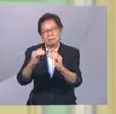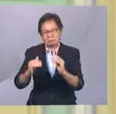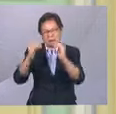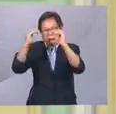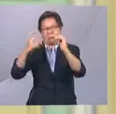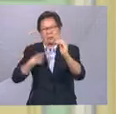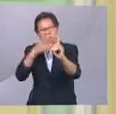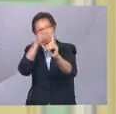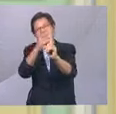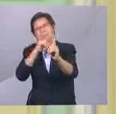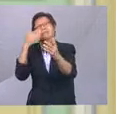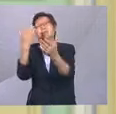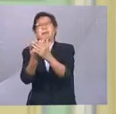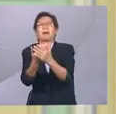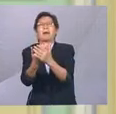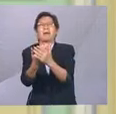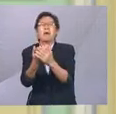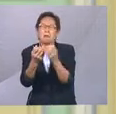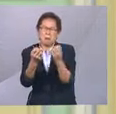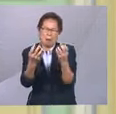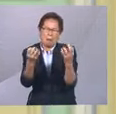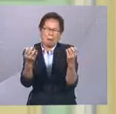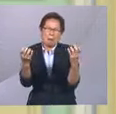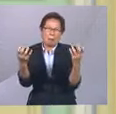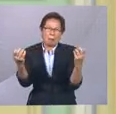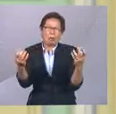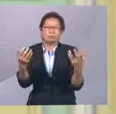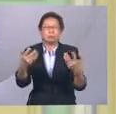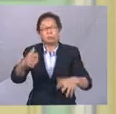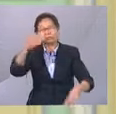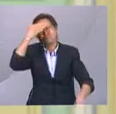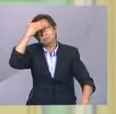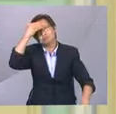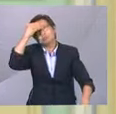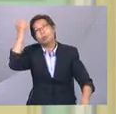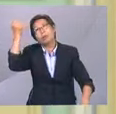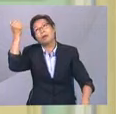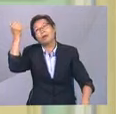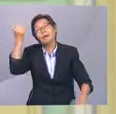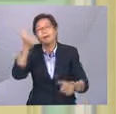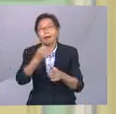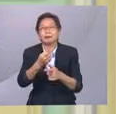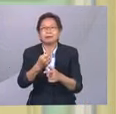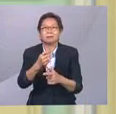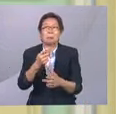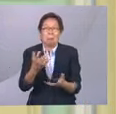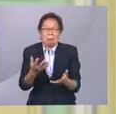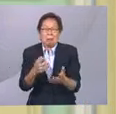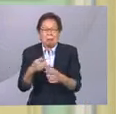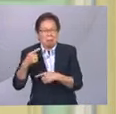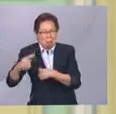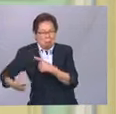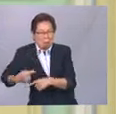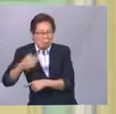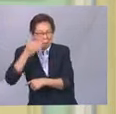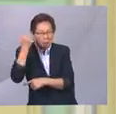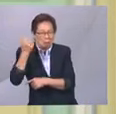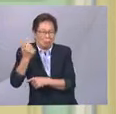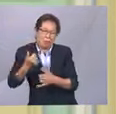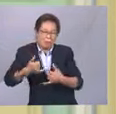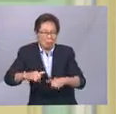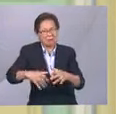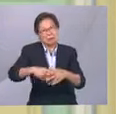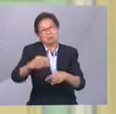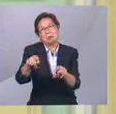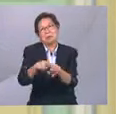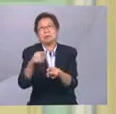Jadi kami lagi yang agaknya dial-up ataupun sengaja lupa baca lagi keluar putih